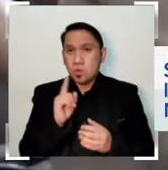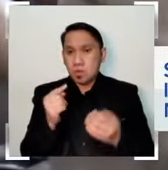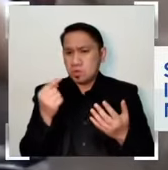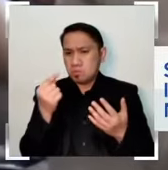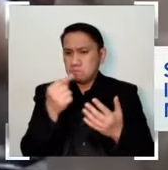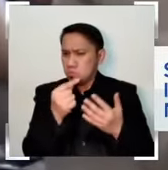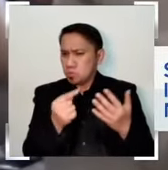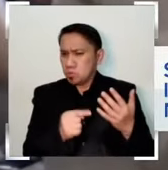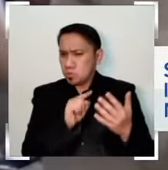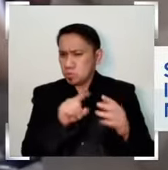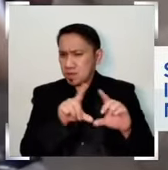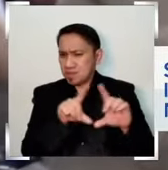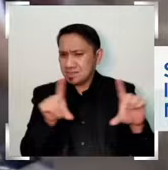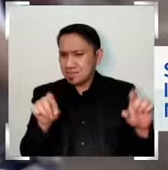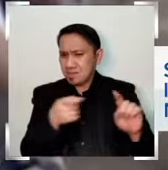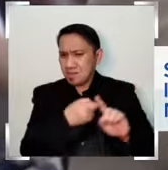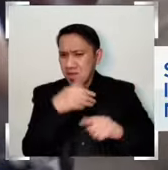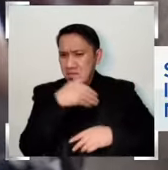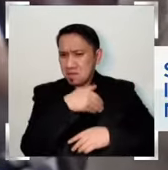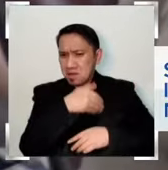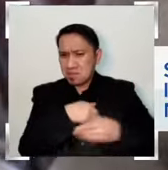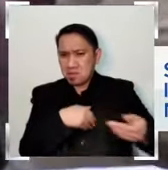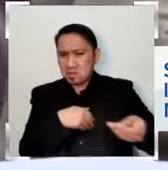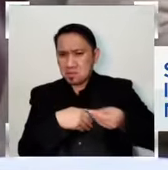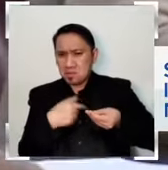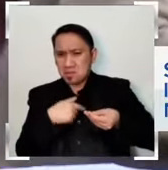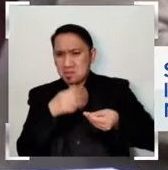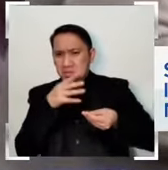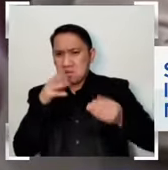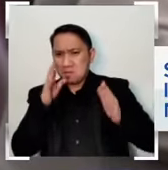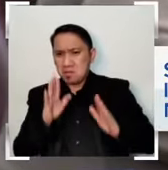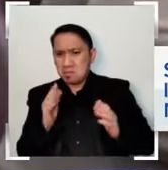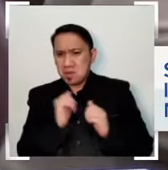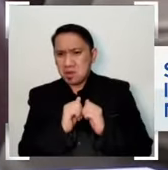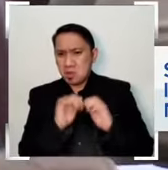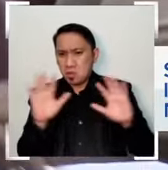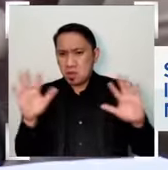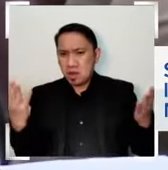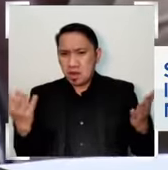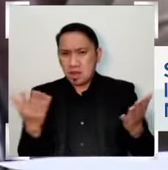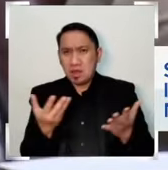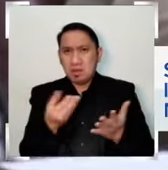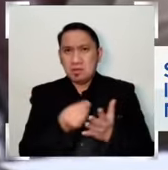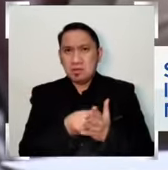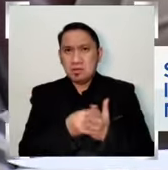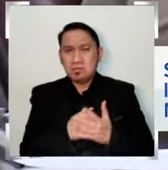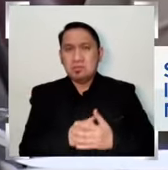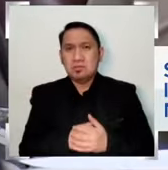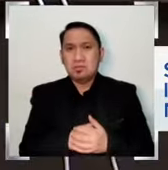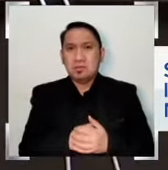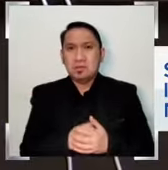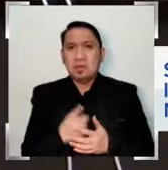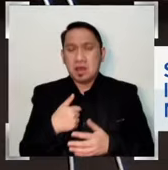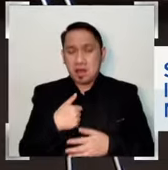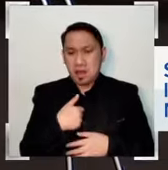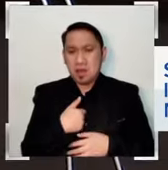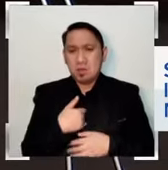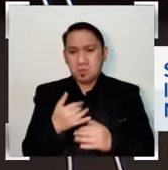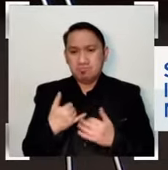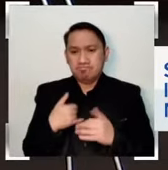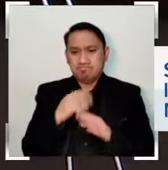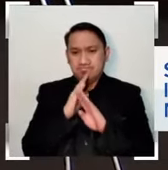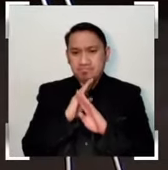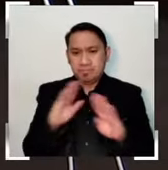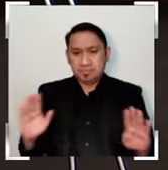checking binigay sa akin ng mga farmers? I invoke my right for to remain silent, Your Honor. Humarap din